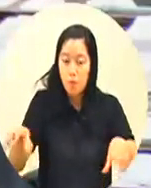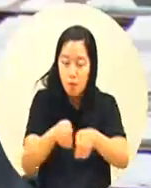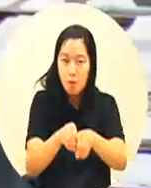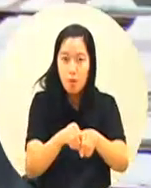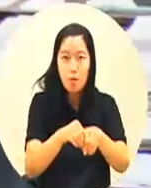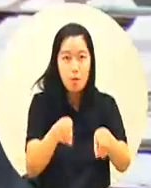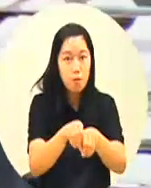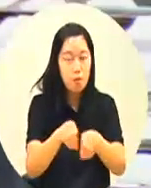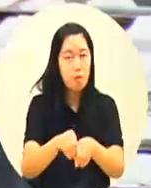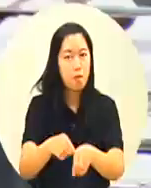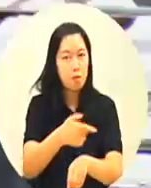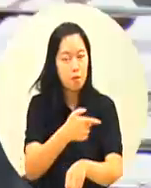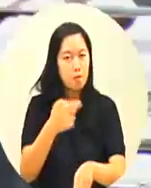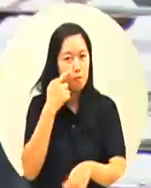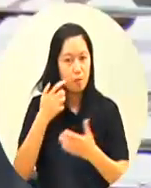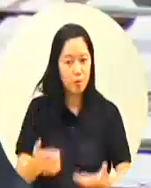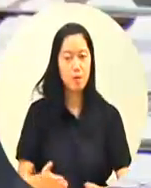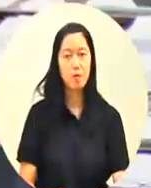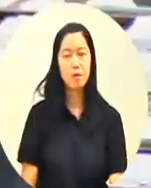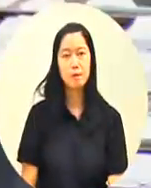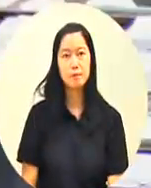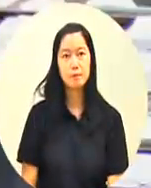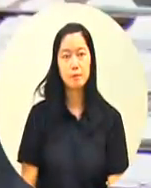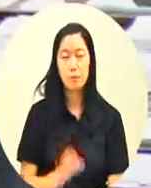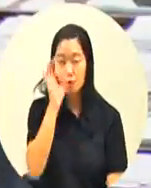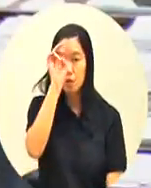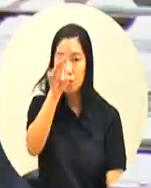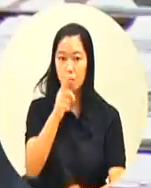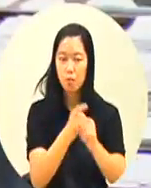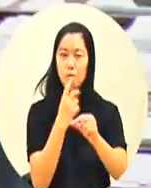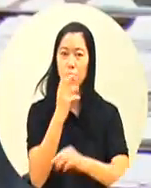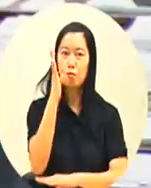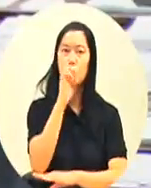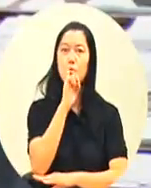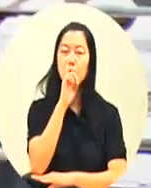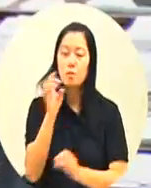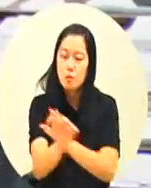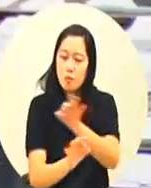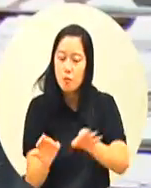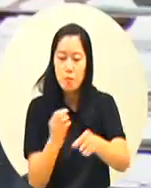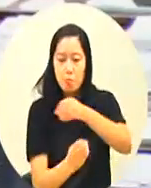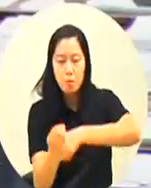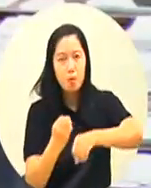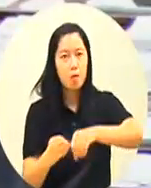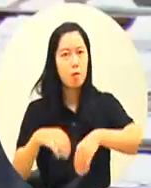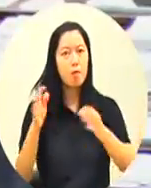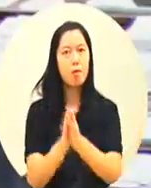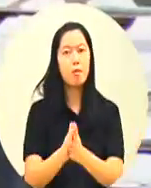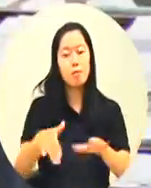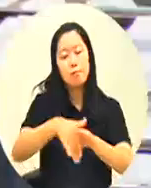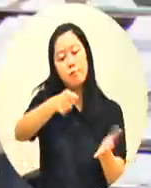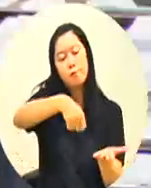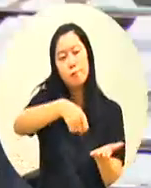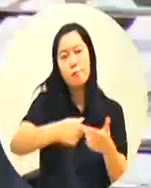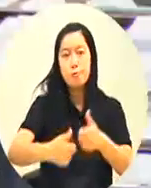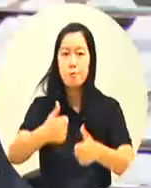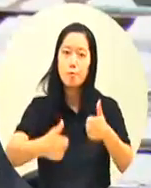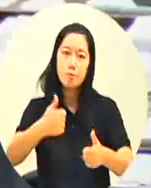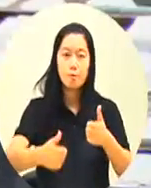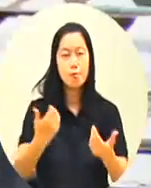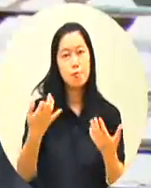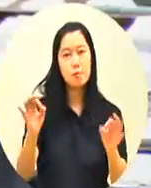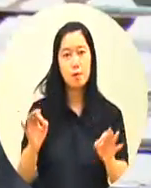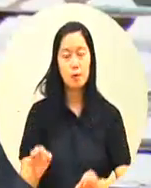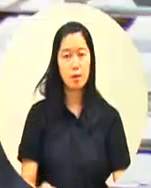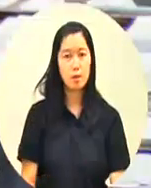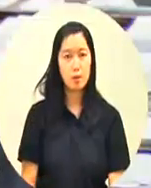个平台非常非常的重要。我现在看到中央讲到循环经济都在作文比赛啦，我看到的都是在作文比赛。